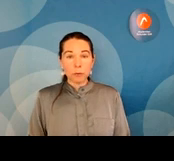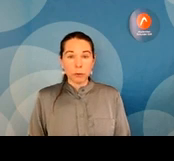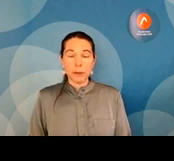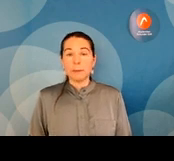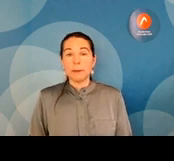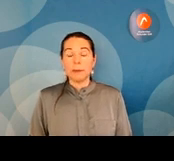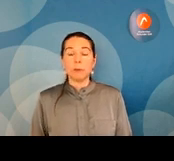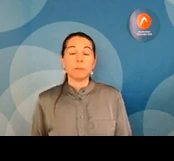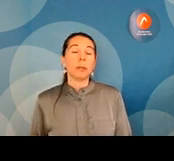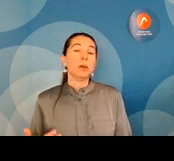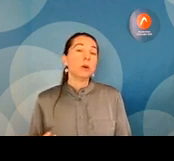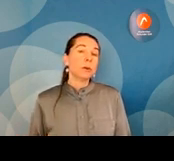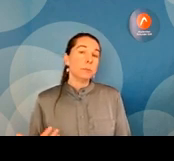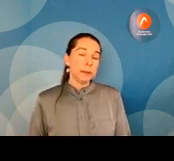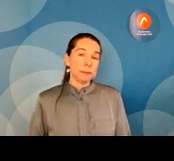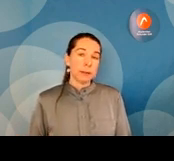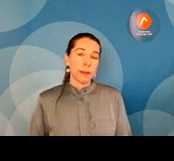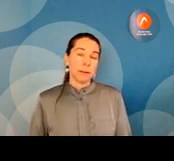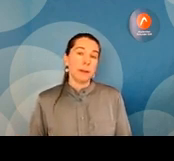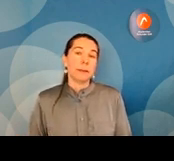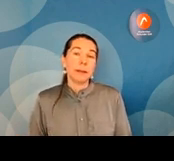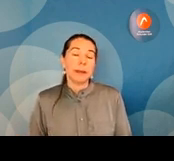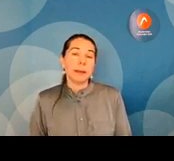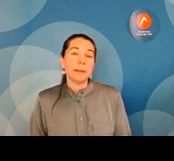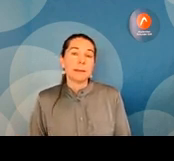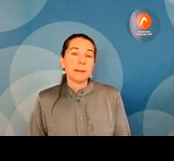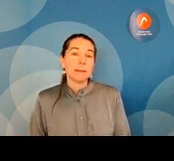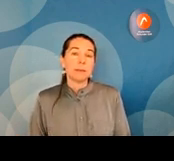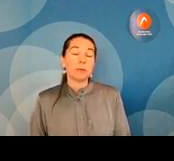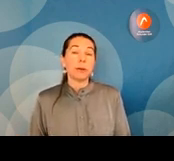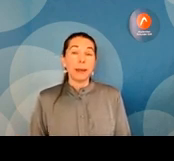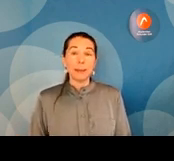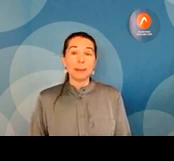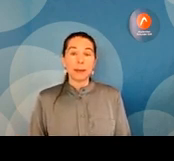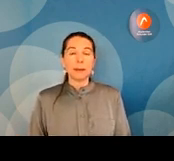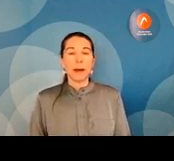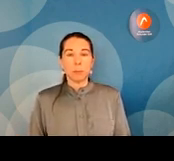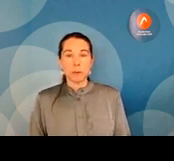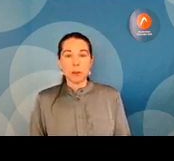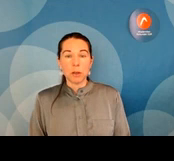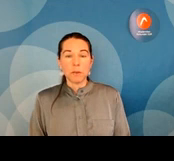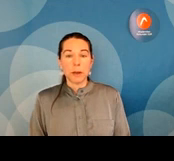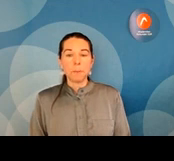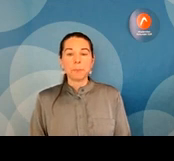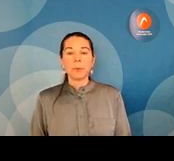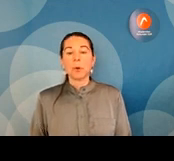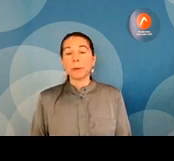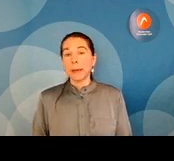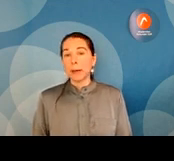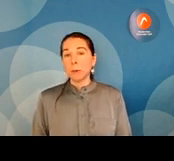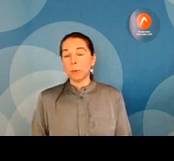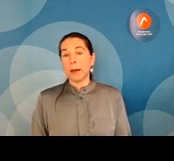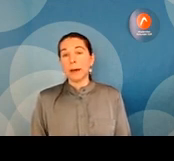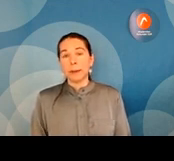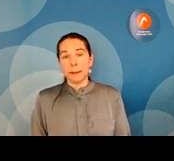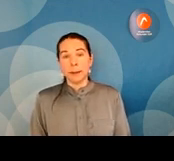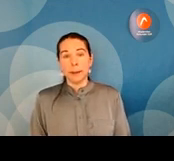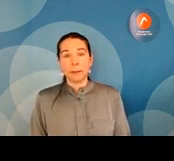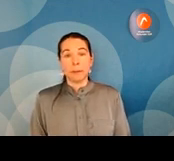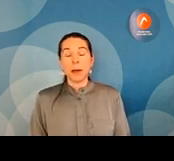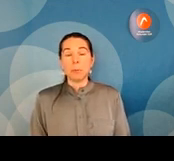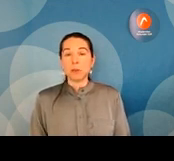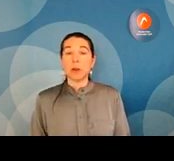Arbetsförmedlingen har fått kritik för att man gör mindre när det gäller insatser för äldre arbetslösa. Och när du